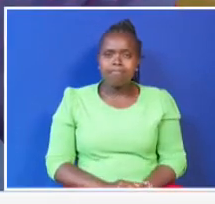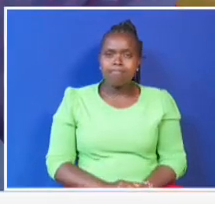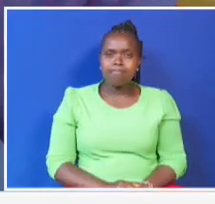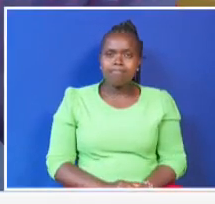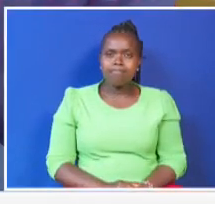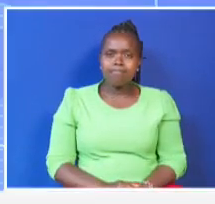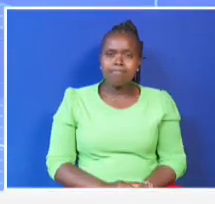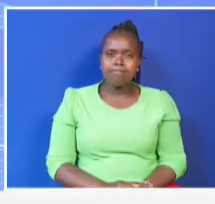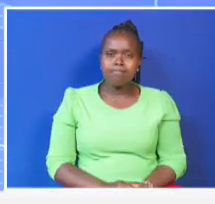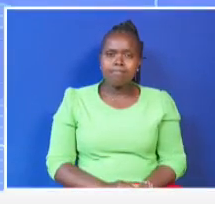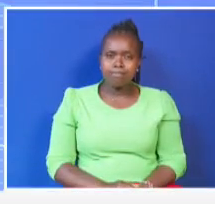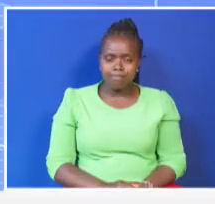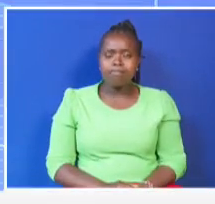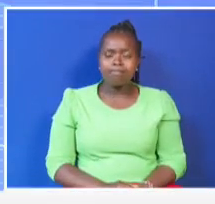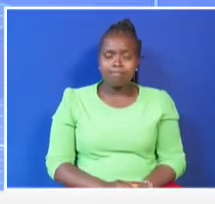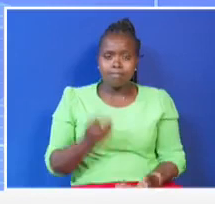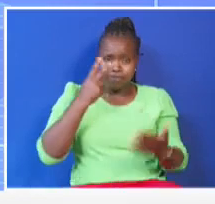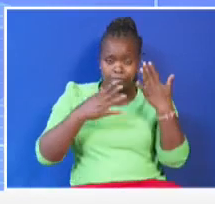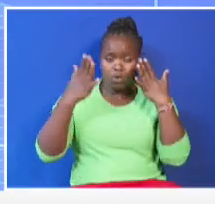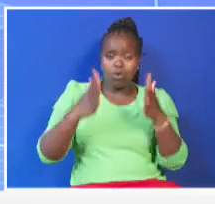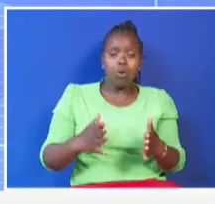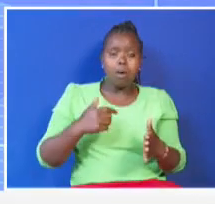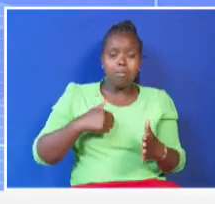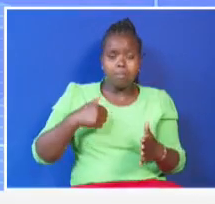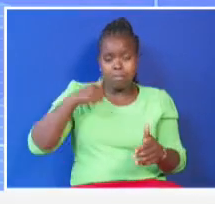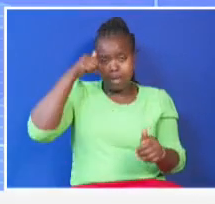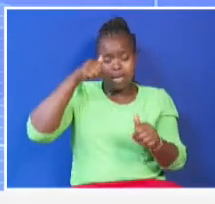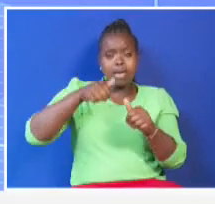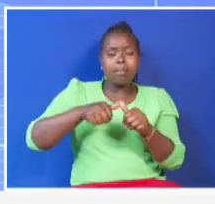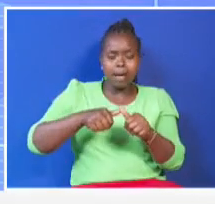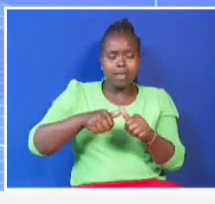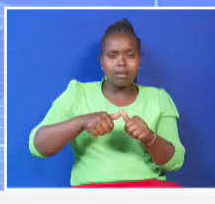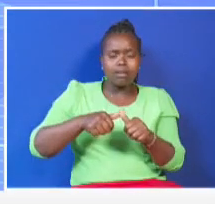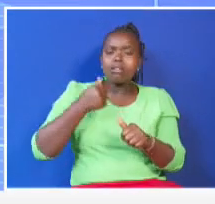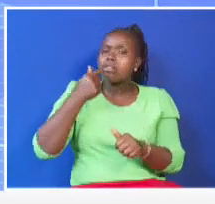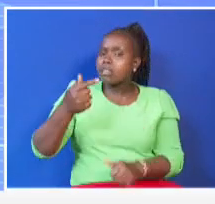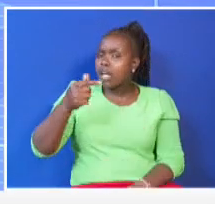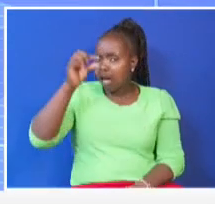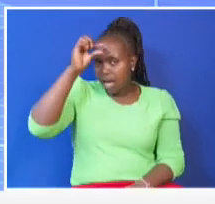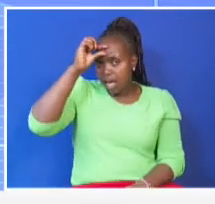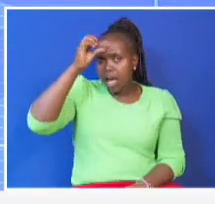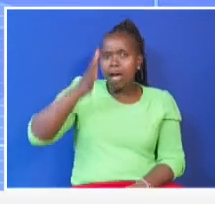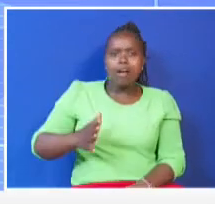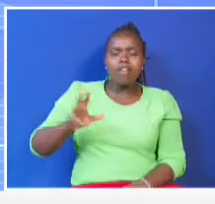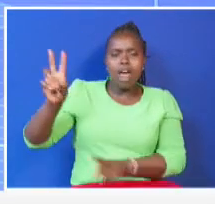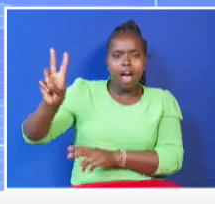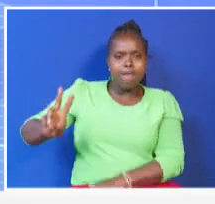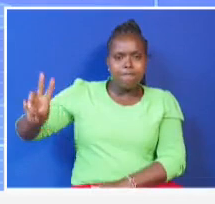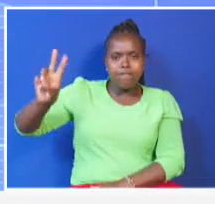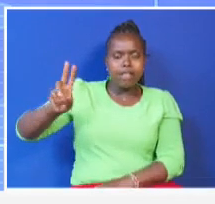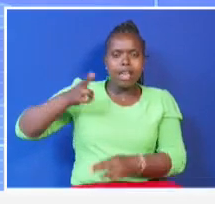Aida Munzati. Na mtazamaji, ni mkumbushe mwelekezi wangu kwamba gavana wa kaunti ya Vihiga